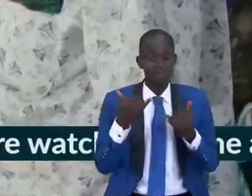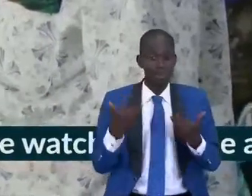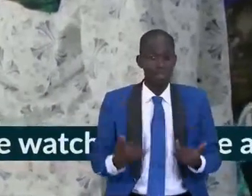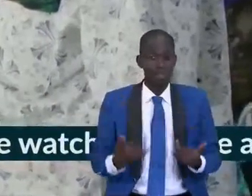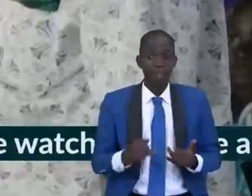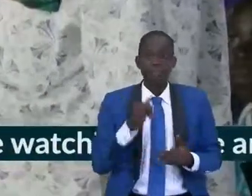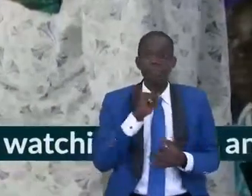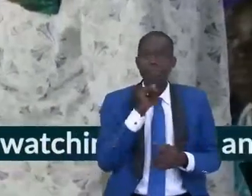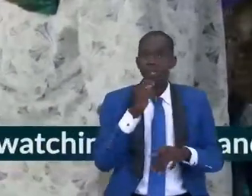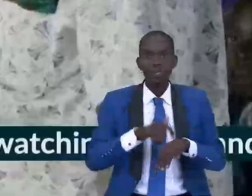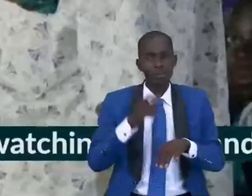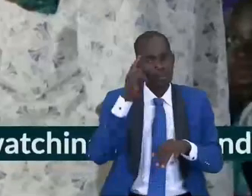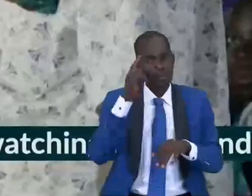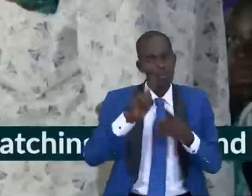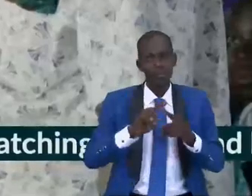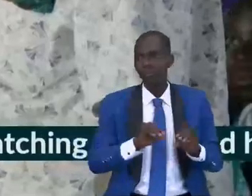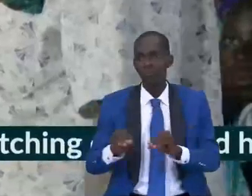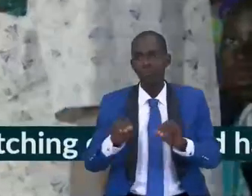Les téléspectateurs en ligne